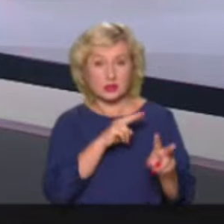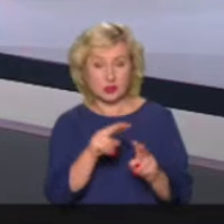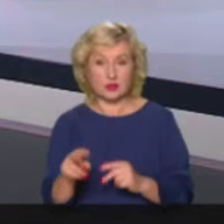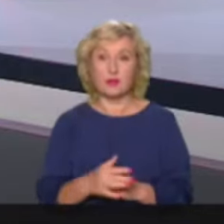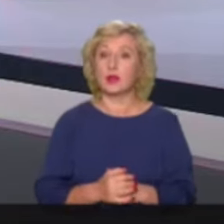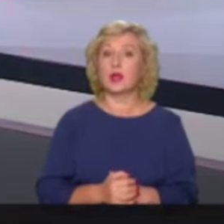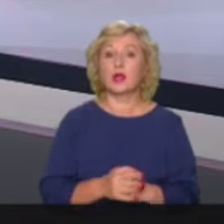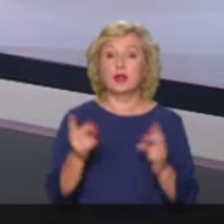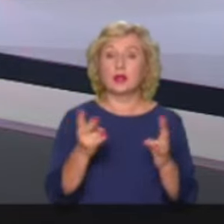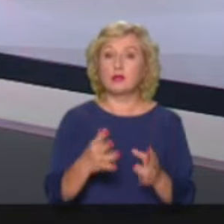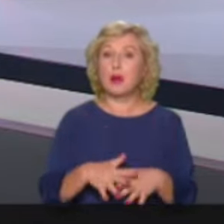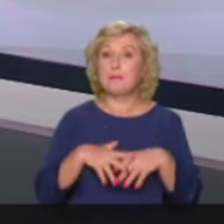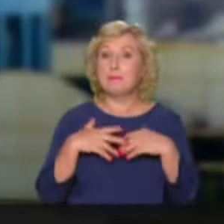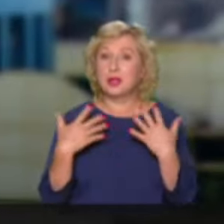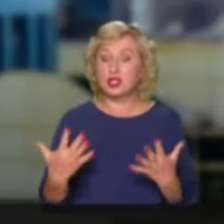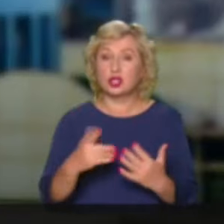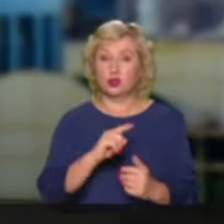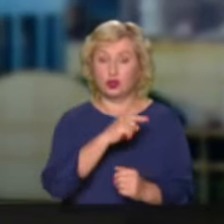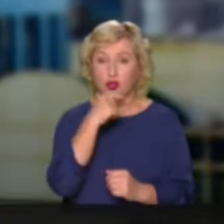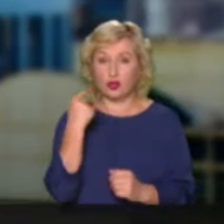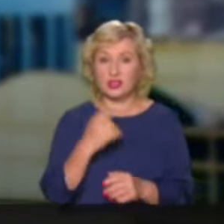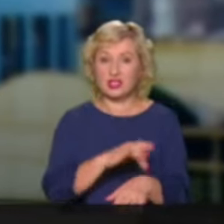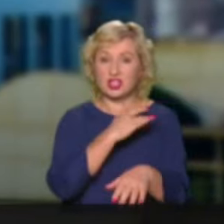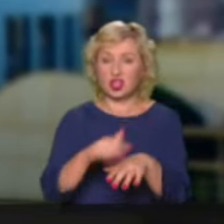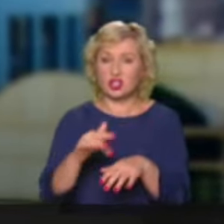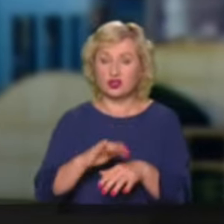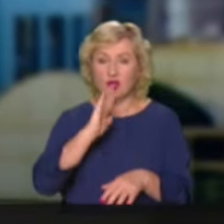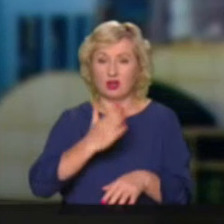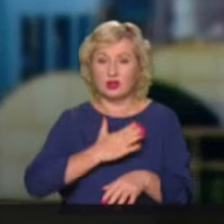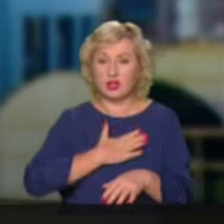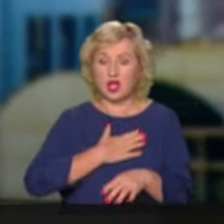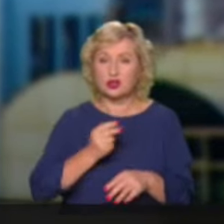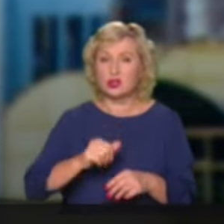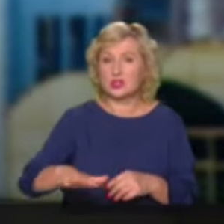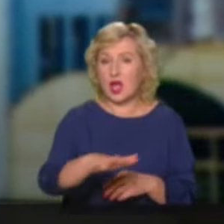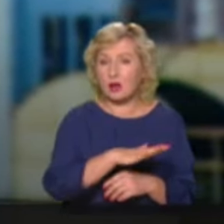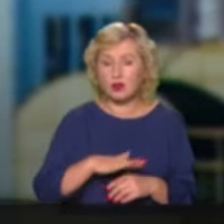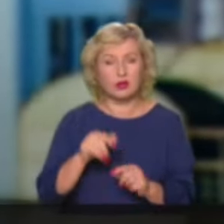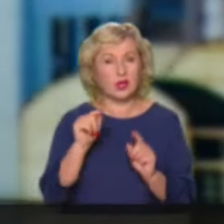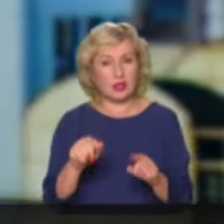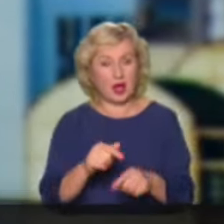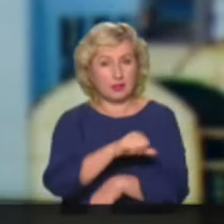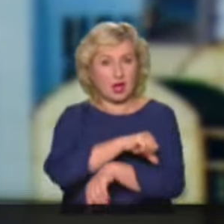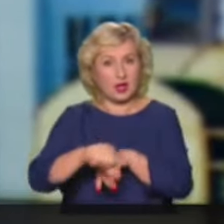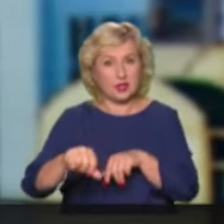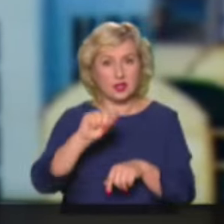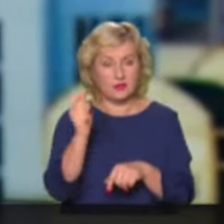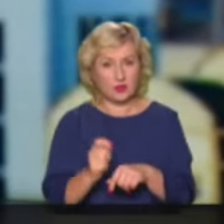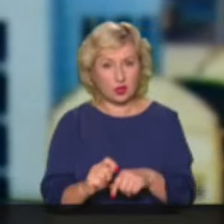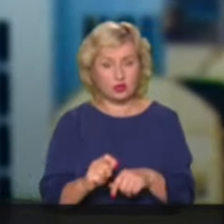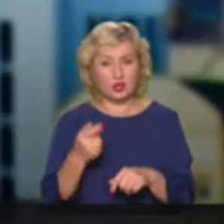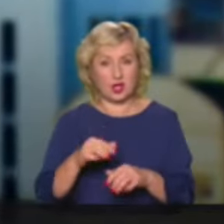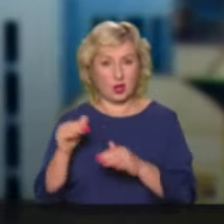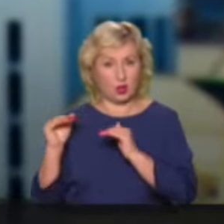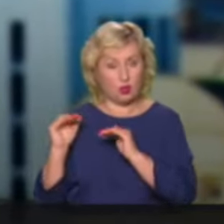треба більше, тому що росіяни знищують нашу землю не тільки там, де лінія фронту, де вони безпосередньо